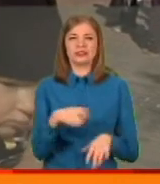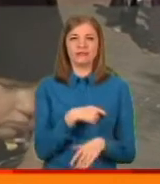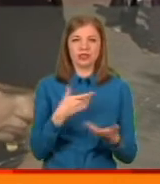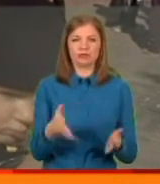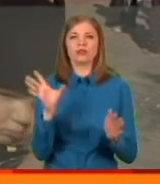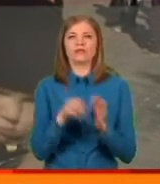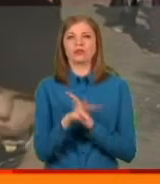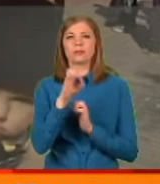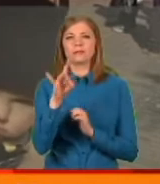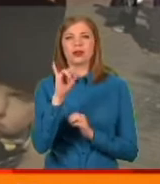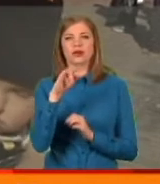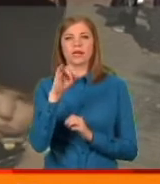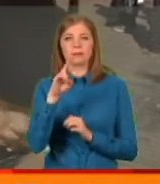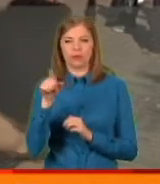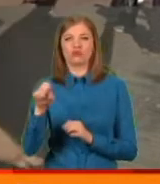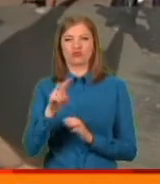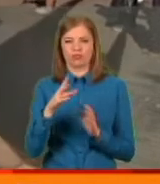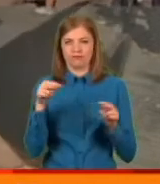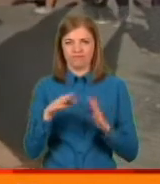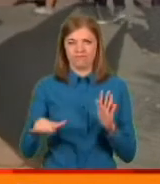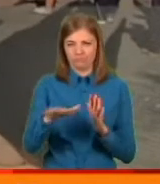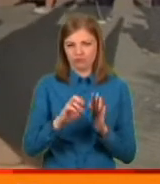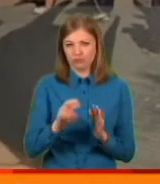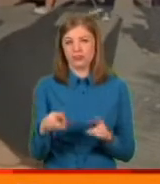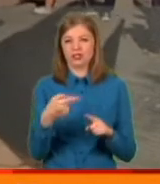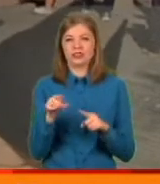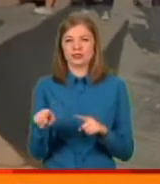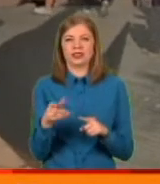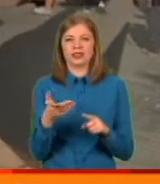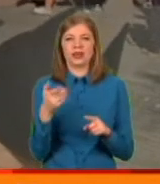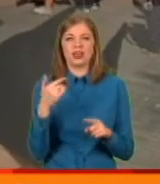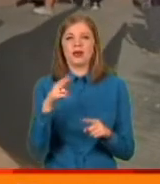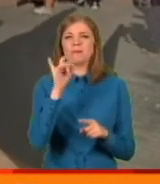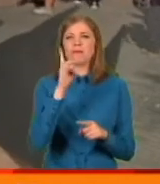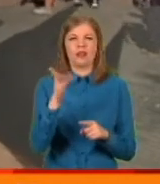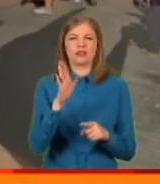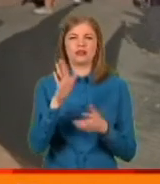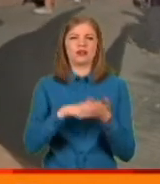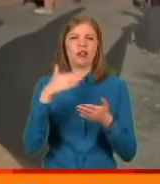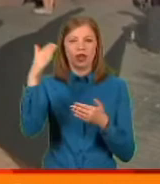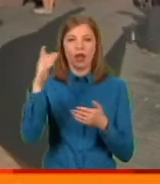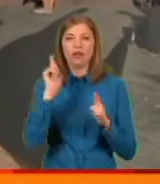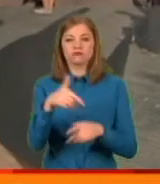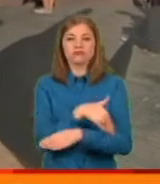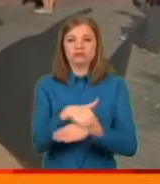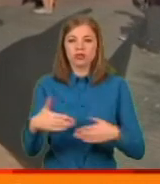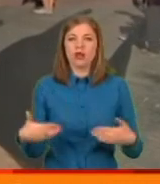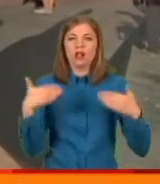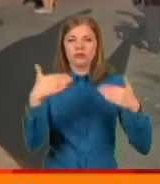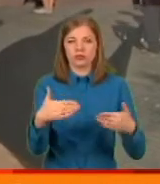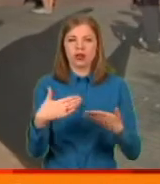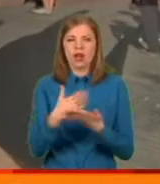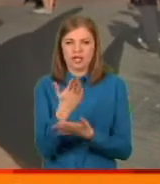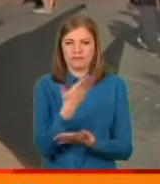тому числі мер Ірпеня там має ділянку, про що свідчить його декларація. Це взагалі не нацпарк. Нацпарк – це десь там далі. Межа в натуру не визнесена на кадастровій